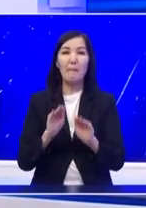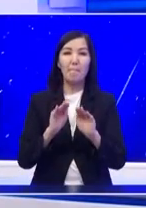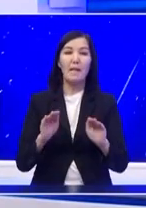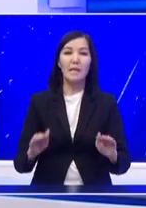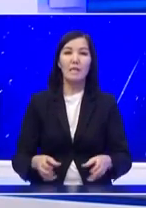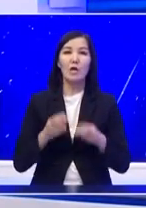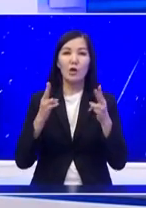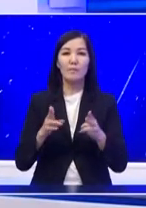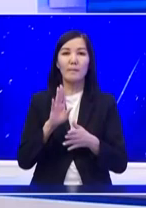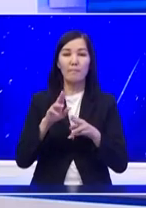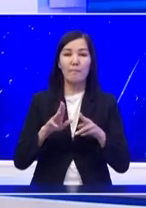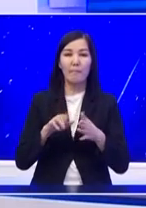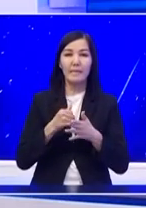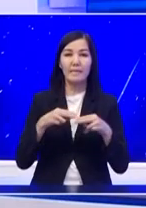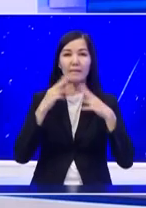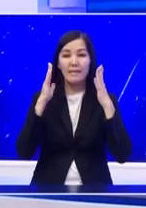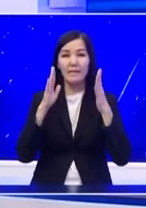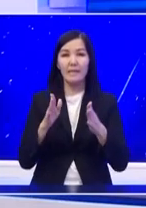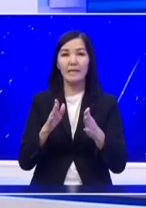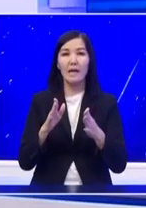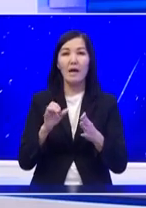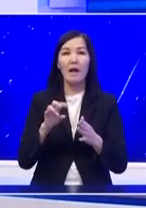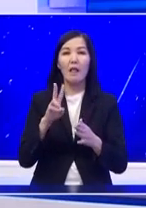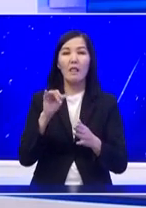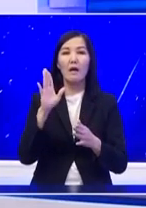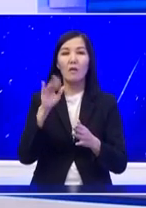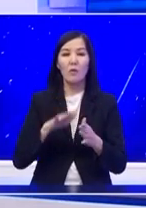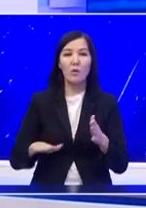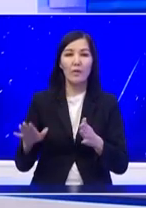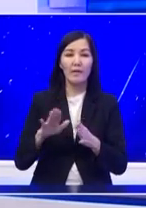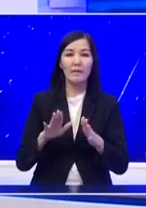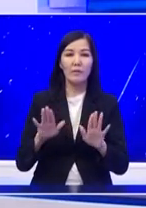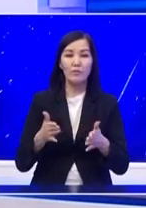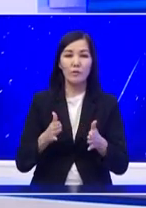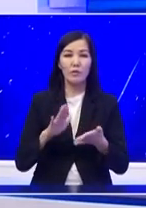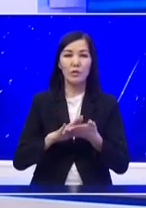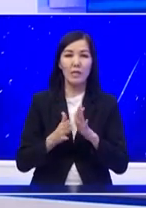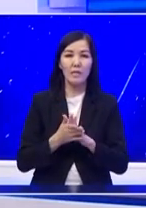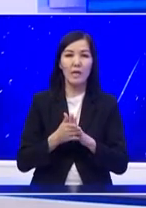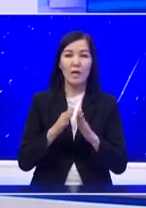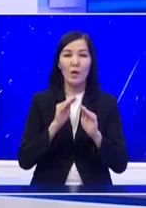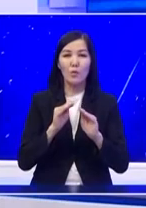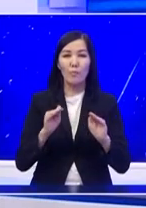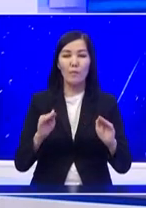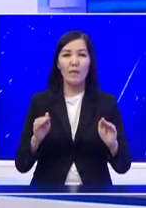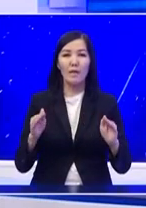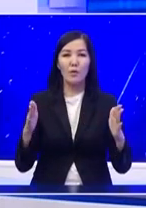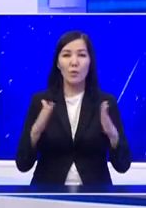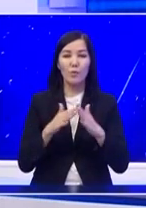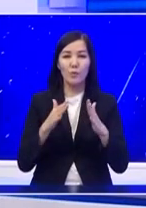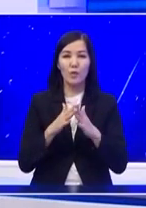Балалардың қауіпсіздігі басты назарда. Алакөл аудандық төтенше жағдай басқарма қызметкерлері көп балалы отбасылардың үй